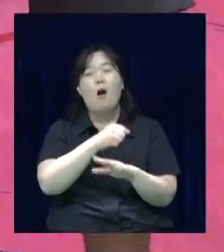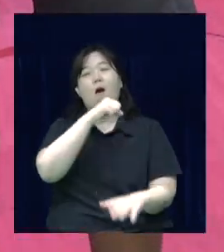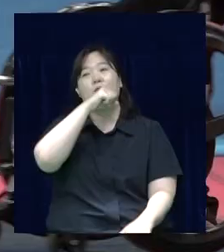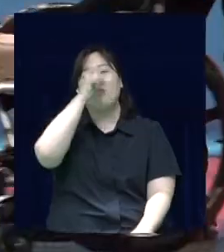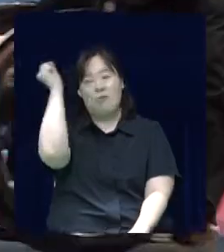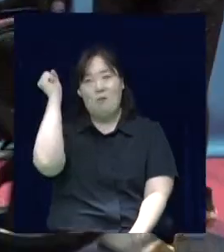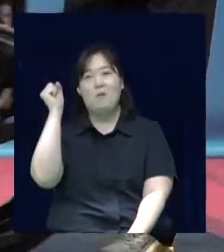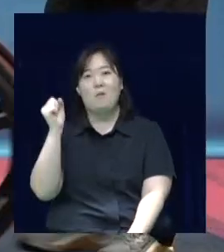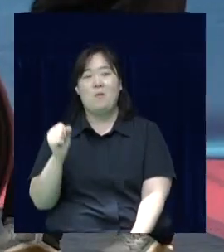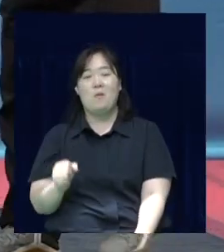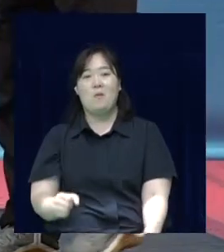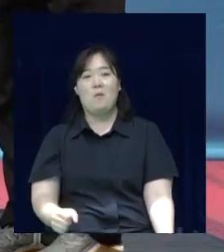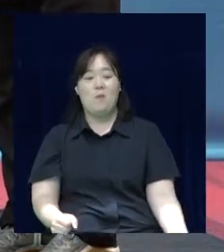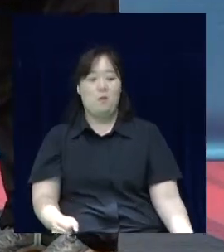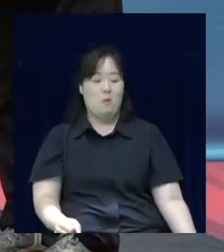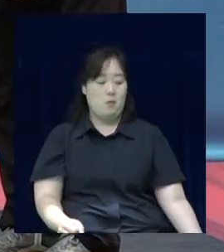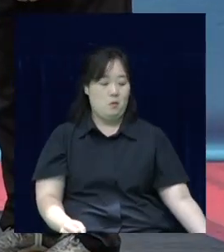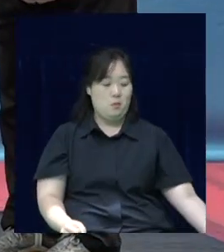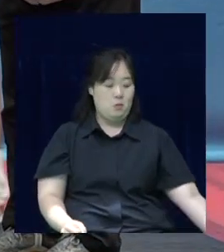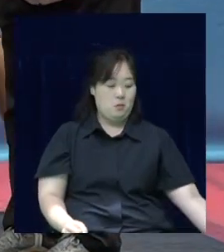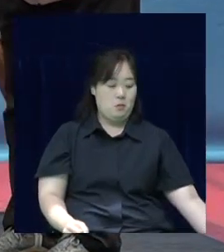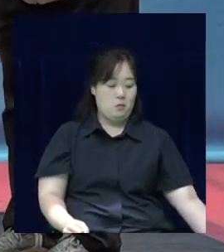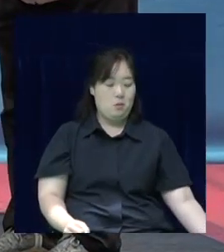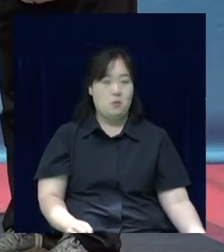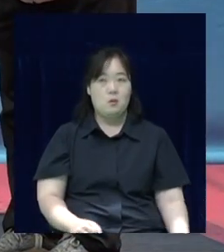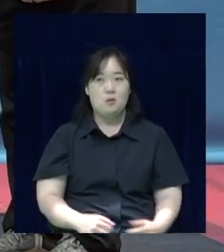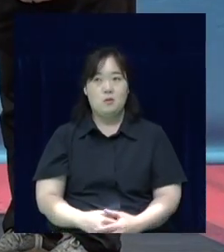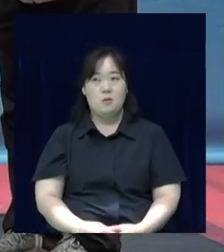성공을 했습니다. 문정훈 선수